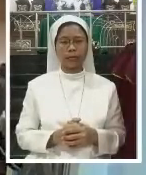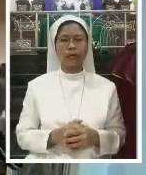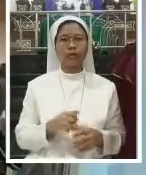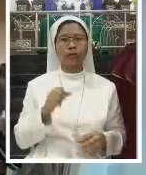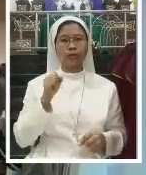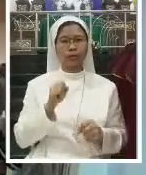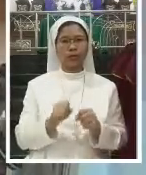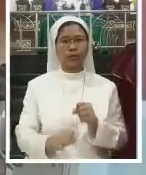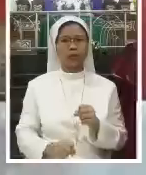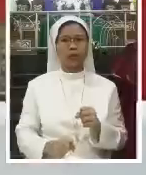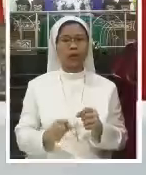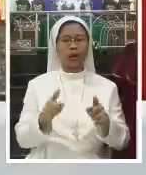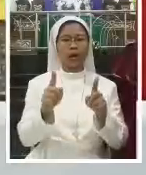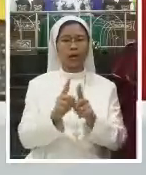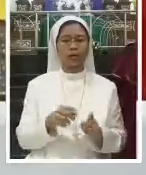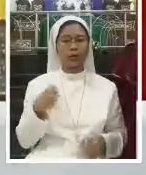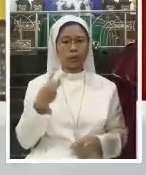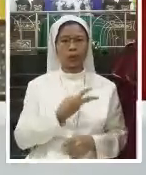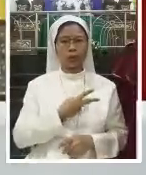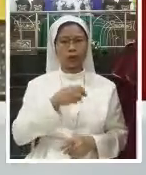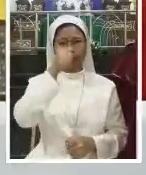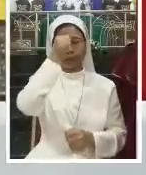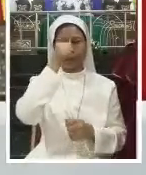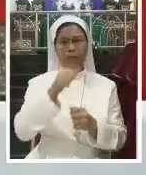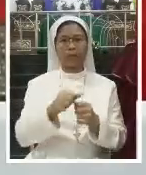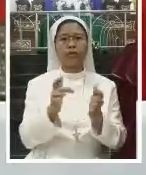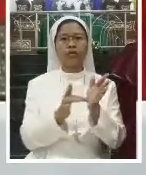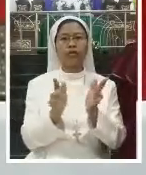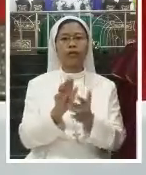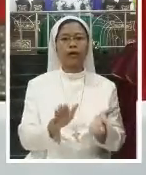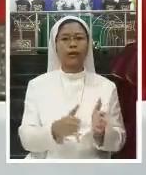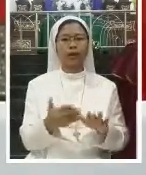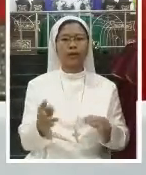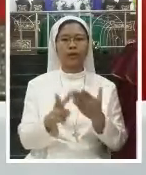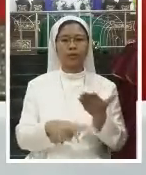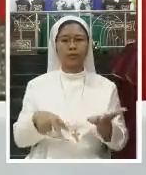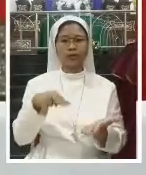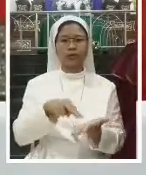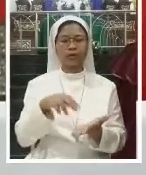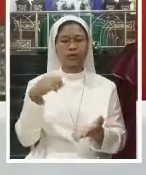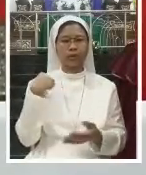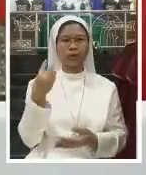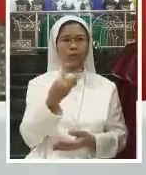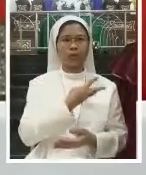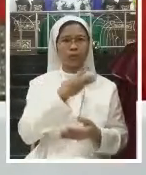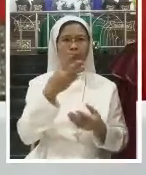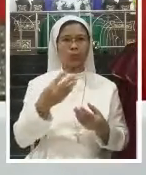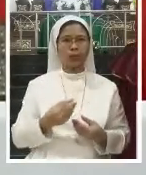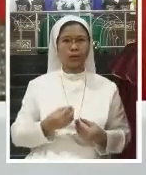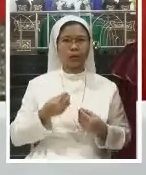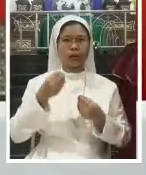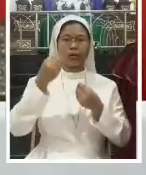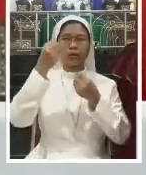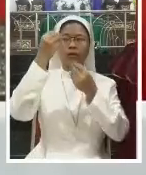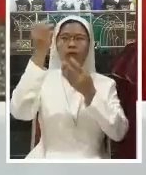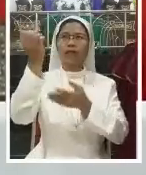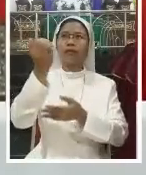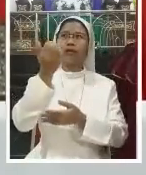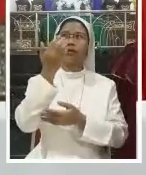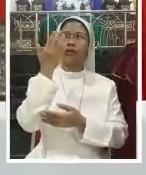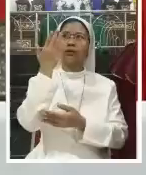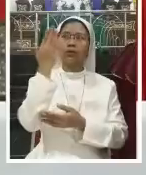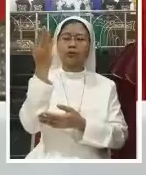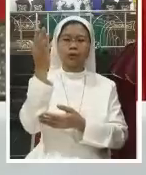Kaya kami na naglorumdum kang sa iyang pagkagadan asin pagkabuhay liwat, nagdodolot sa